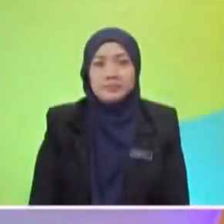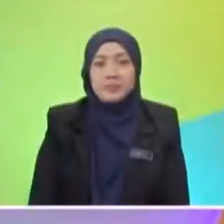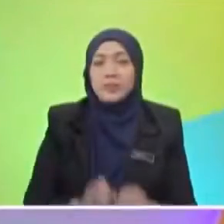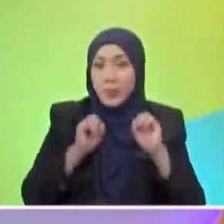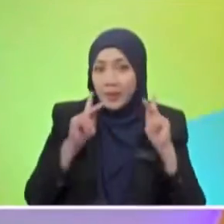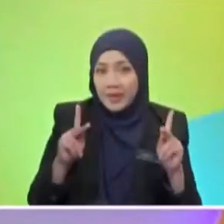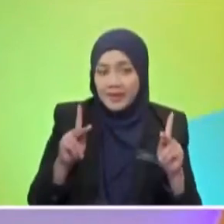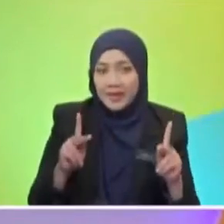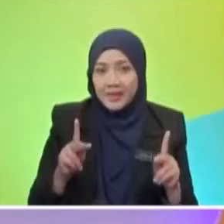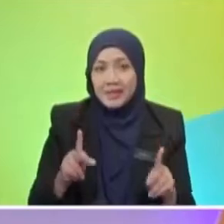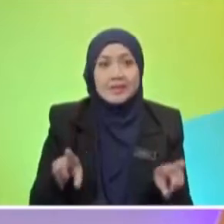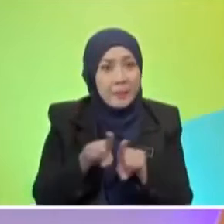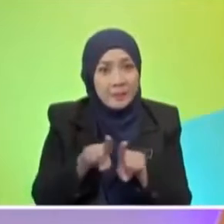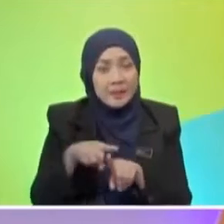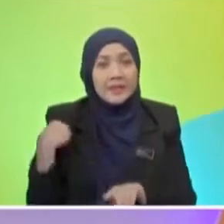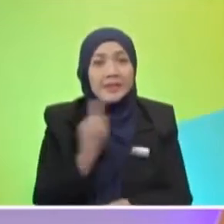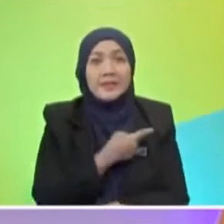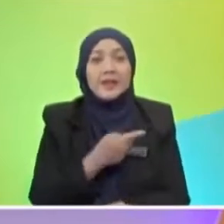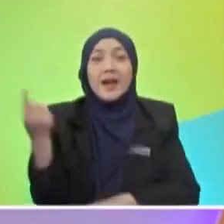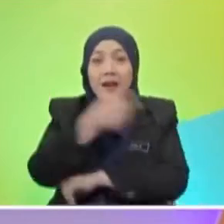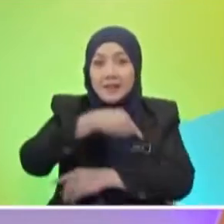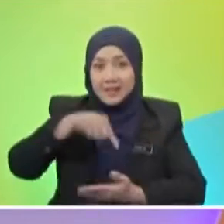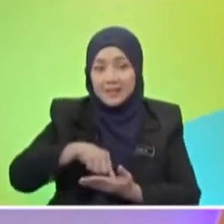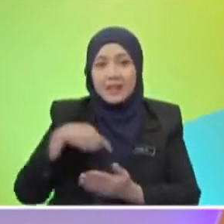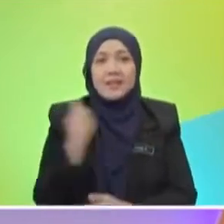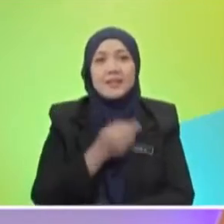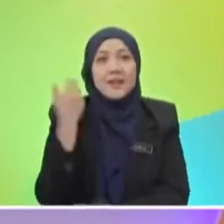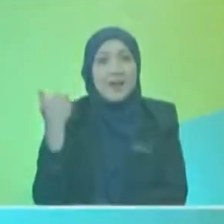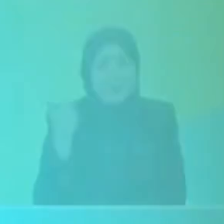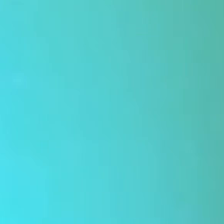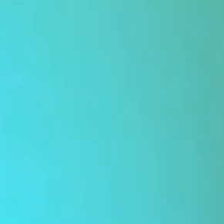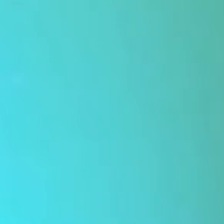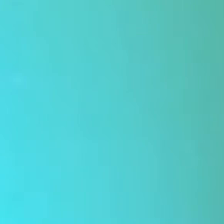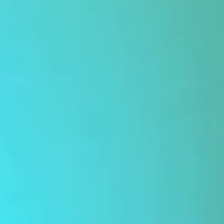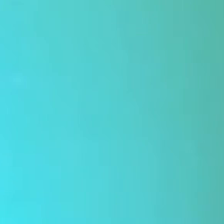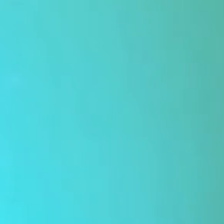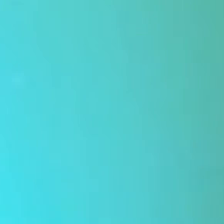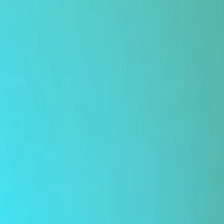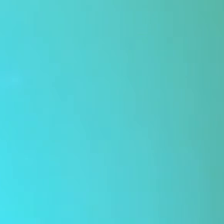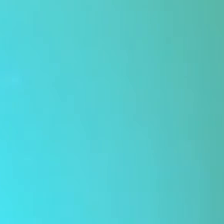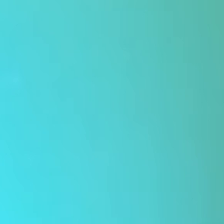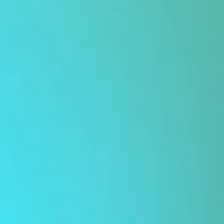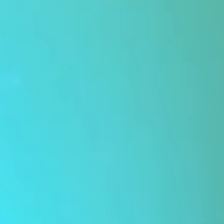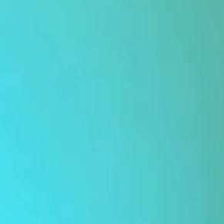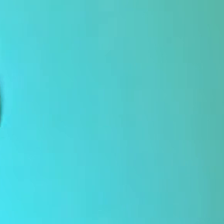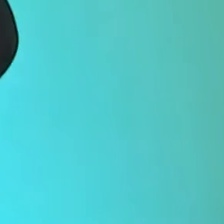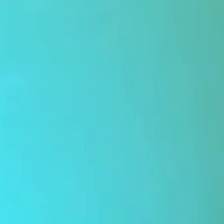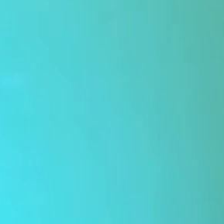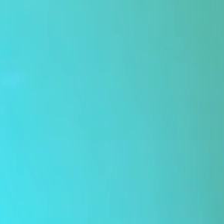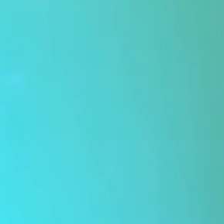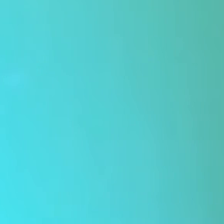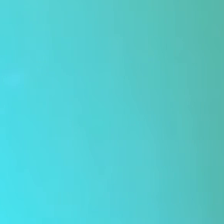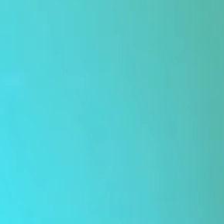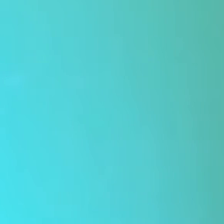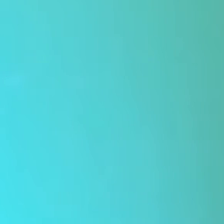Dan turut bersama dengan kita di studio pada hari ini, kita ada Cikgu Juru Bahasa Isyarat Nur Haslia Hairul